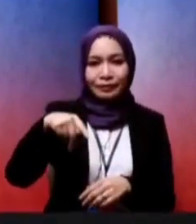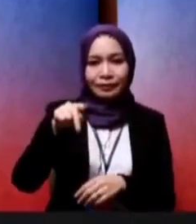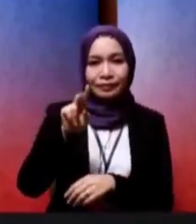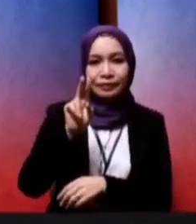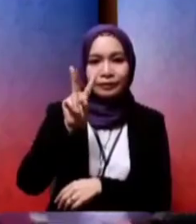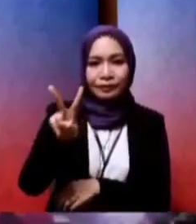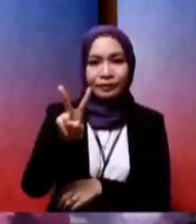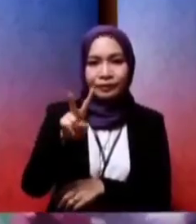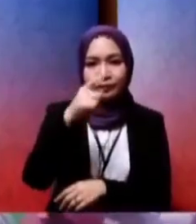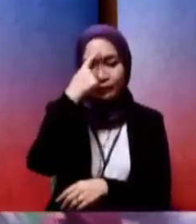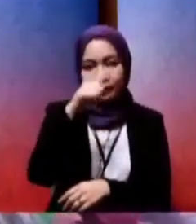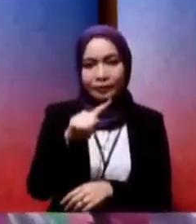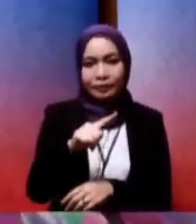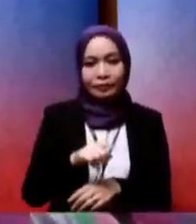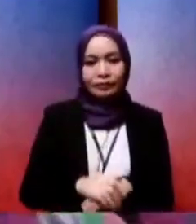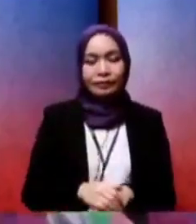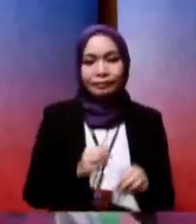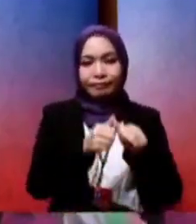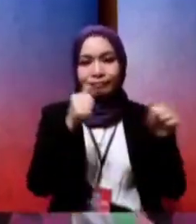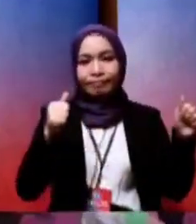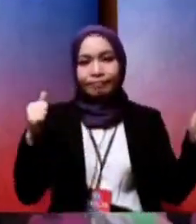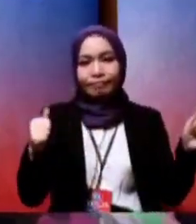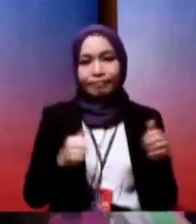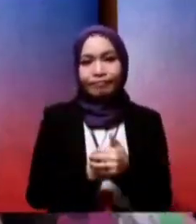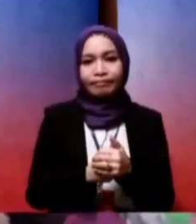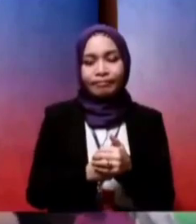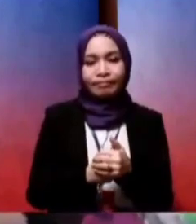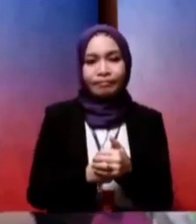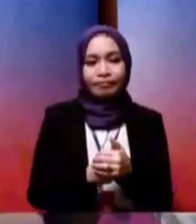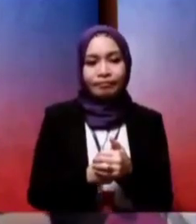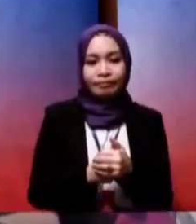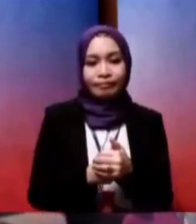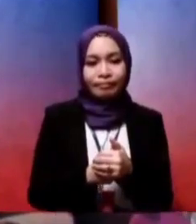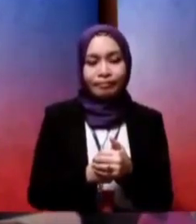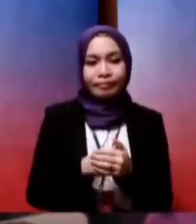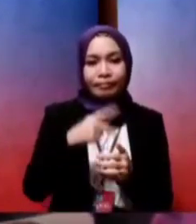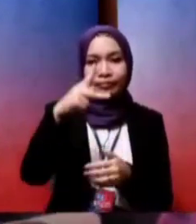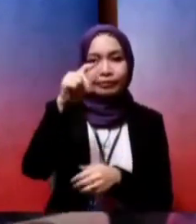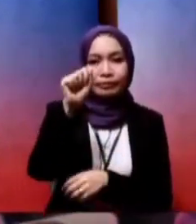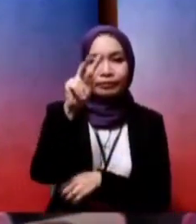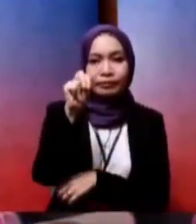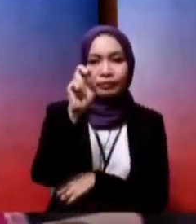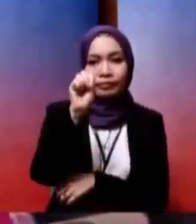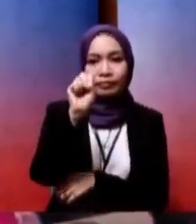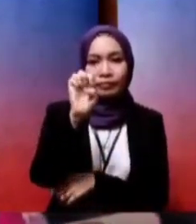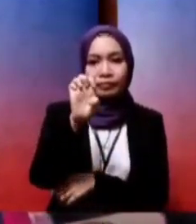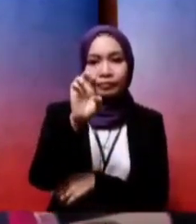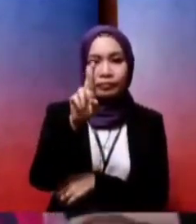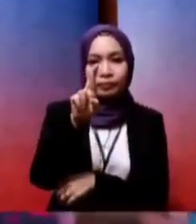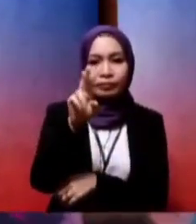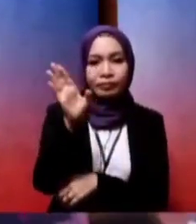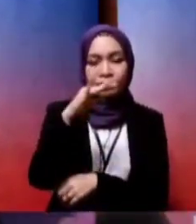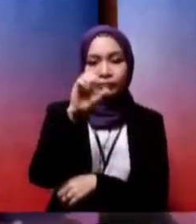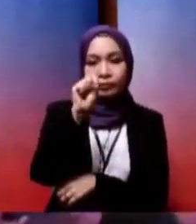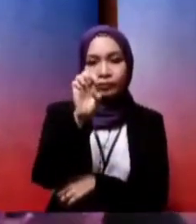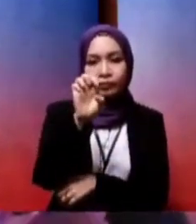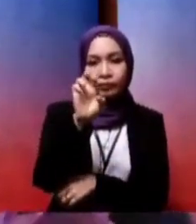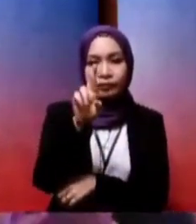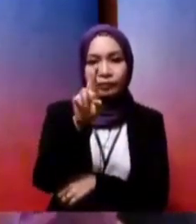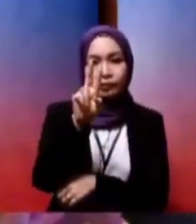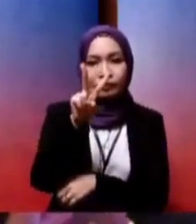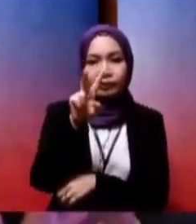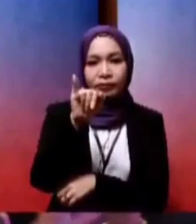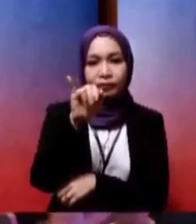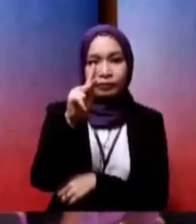hpvtuk Siapa wanita yang lain tak buat lagi pepsia yang tak mahu kepada pepsia silakan pergi ke